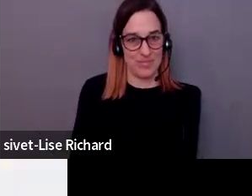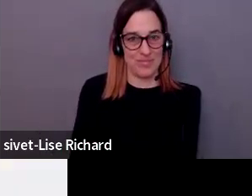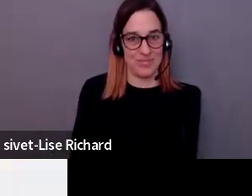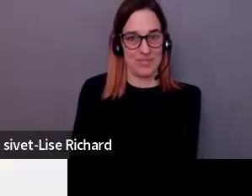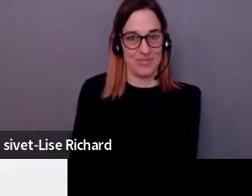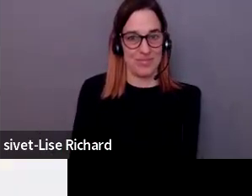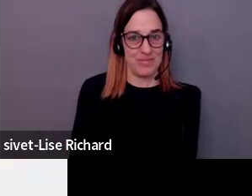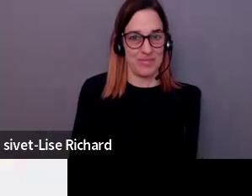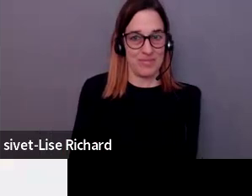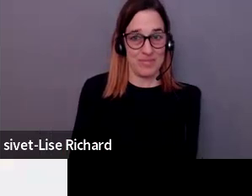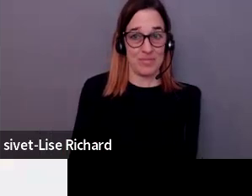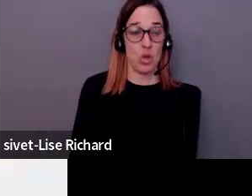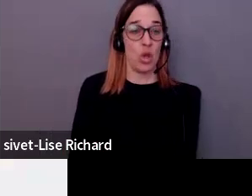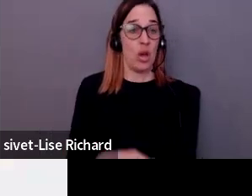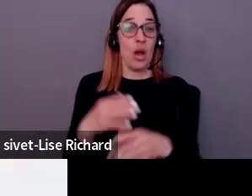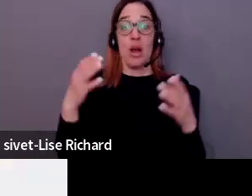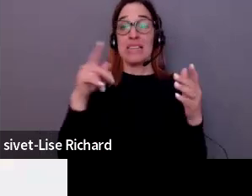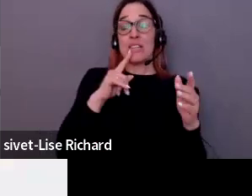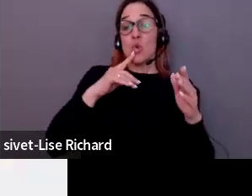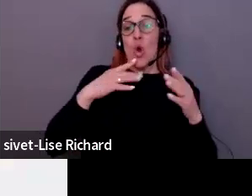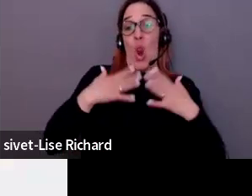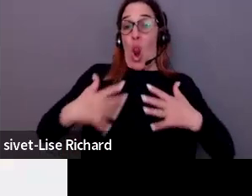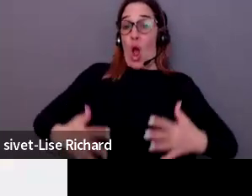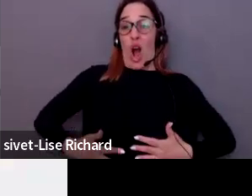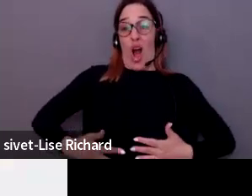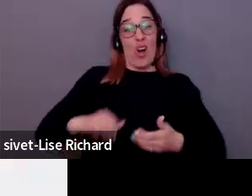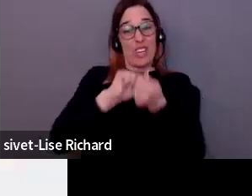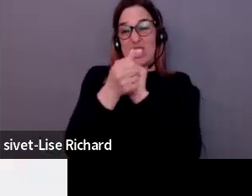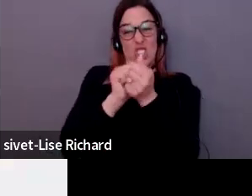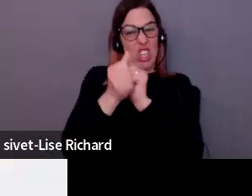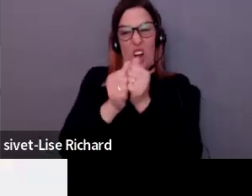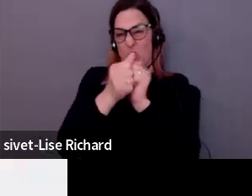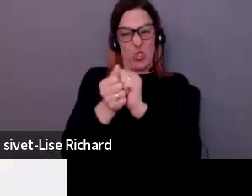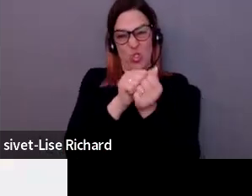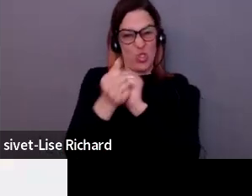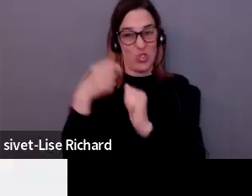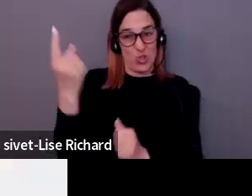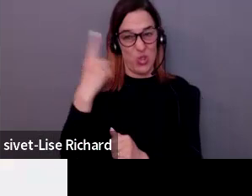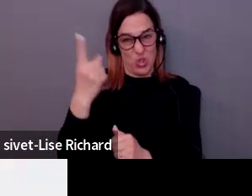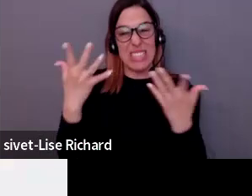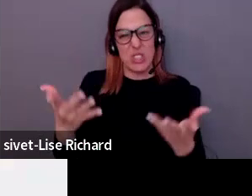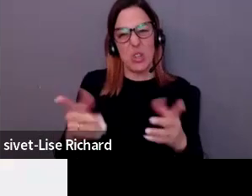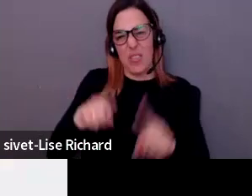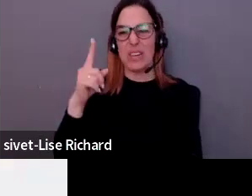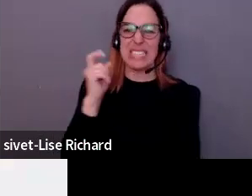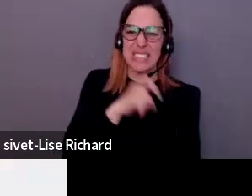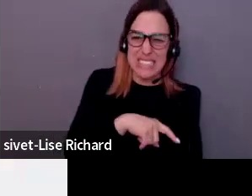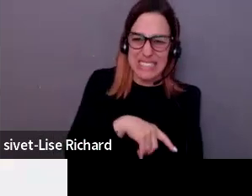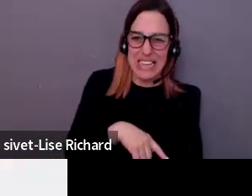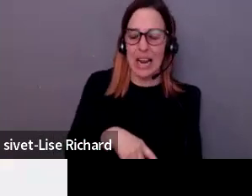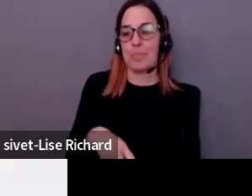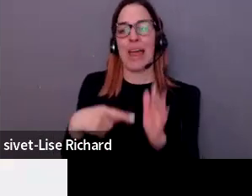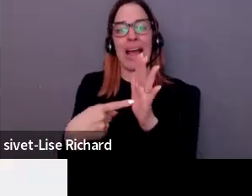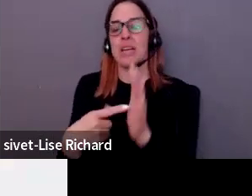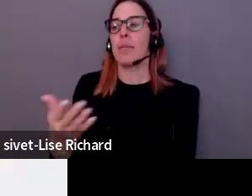Une morphologie, ça change. Des fois, c'est ce qui devient difficile parce qu'on va dire, exemple, avant d'avoir